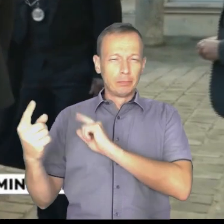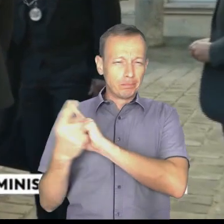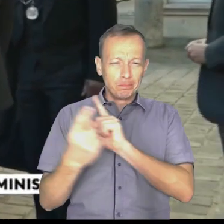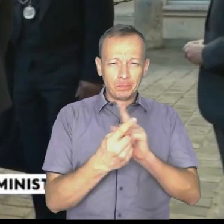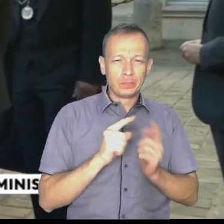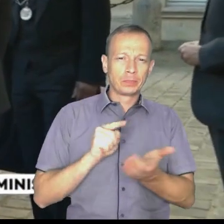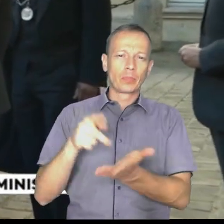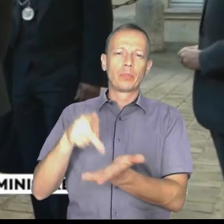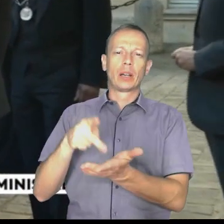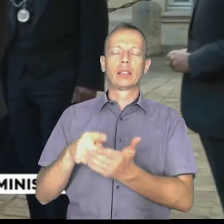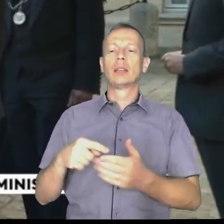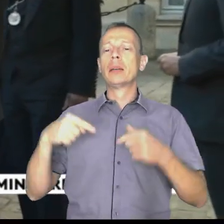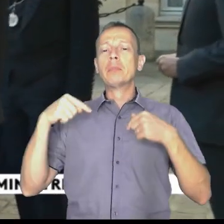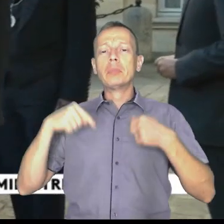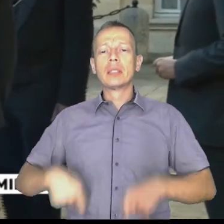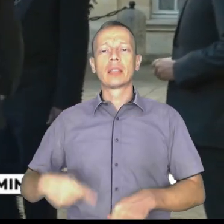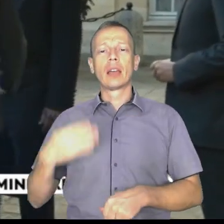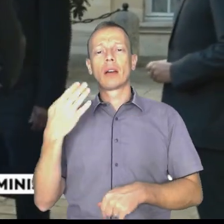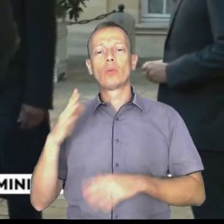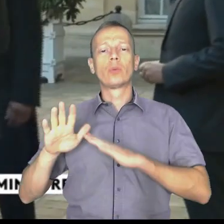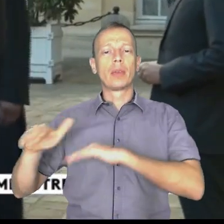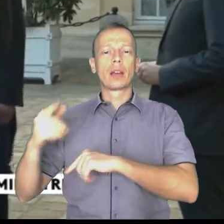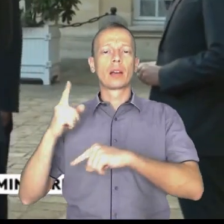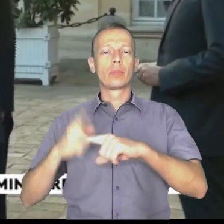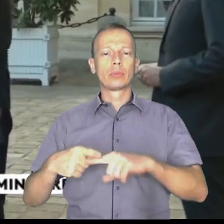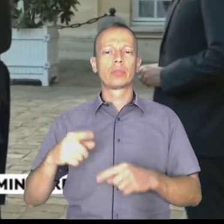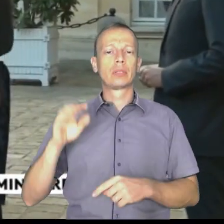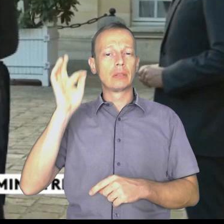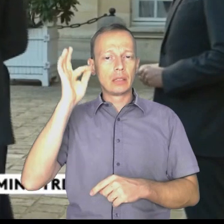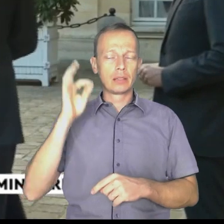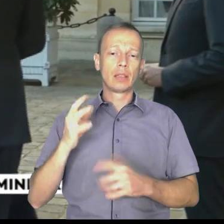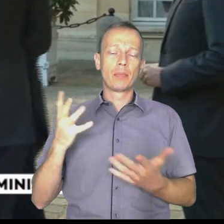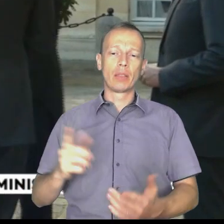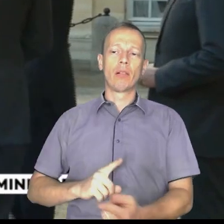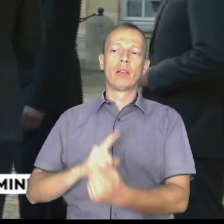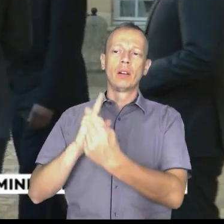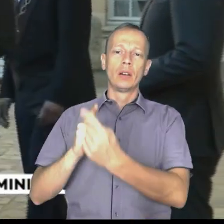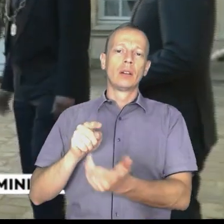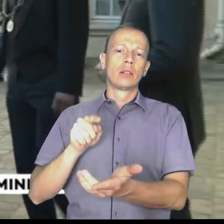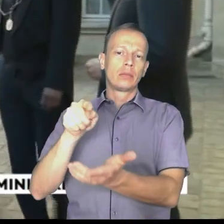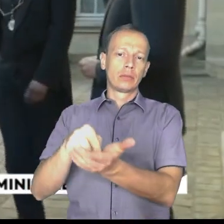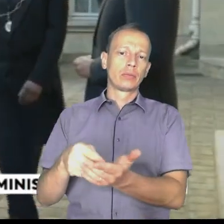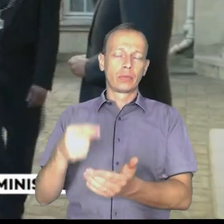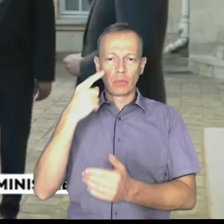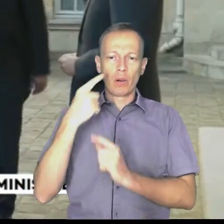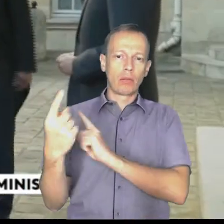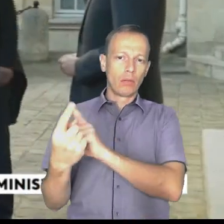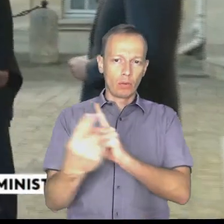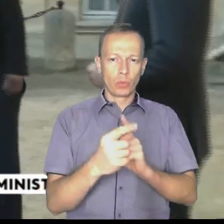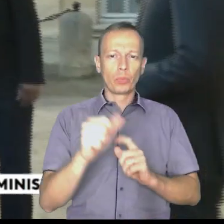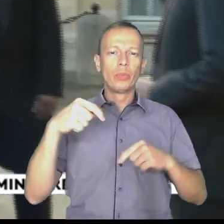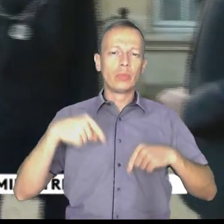le ministère des Outre-mer et l'Élysée, Édouard Fritch arrive à Matignon. À la tête d'une forte délégation, le président de la